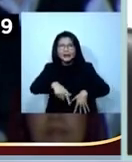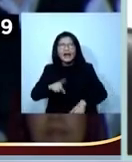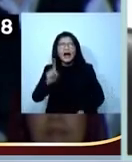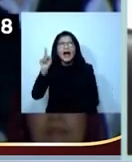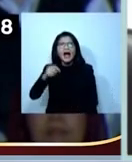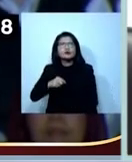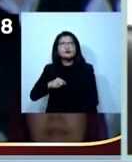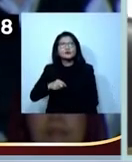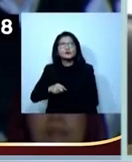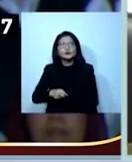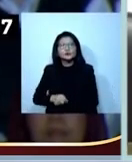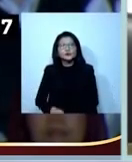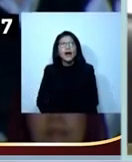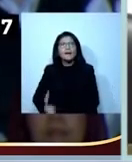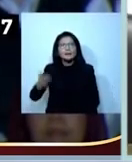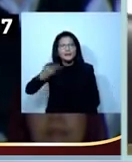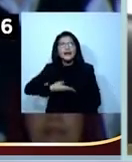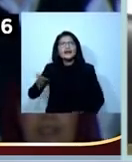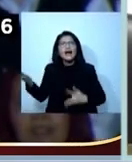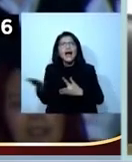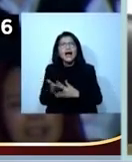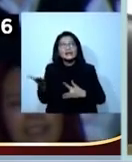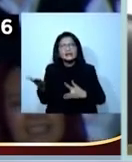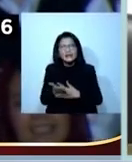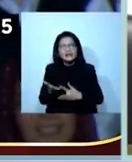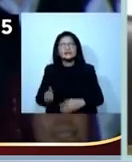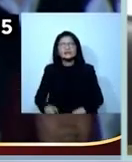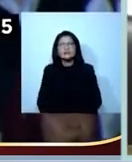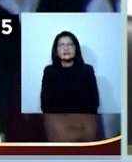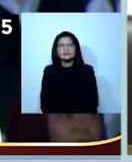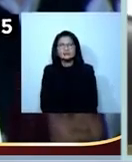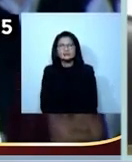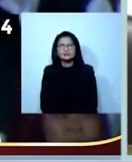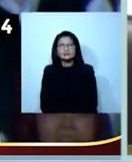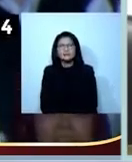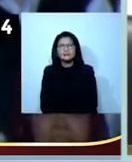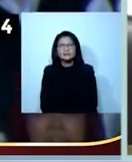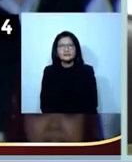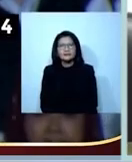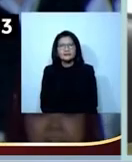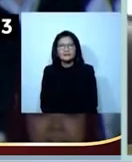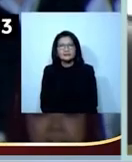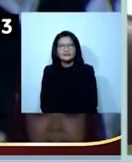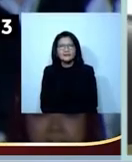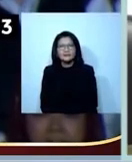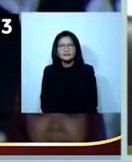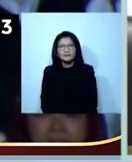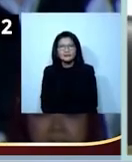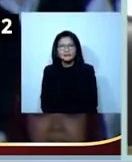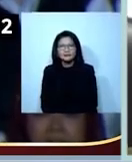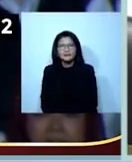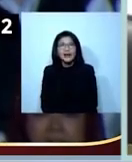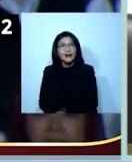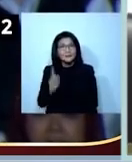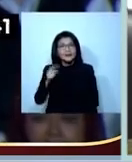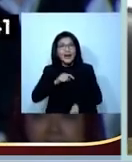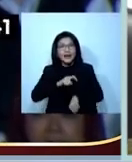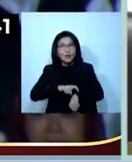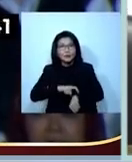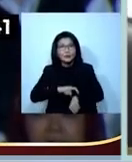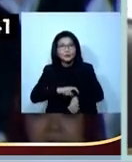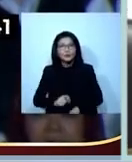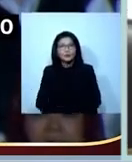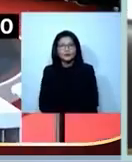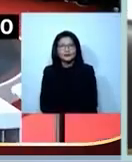dari lawan debat kita. Dan saya kira harus diakui pasangan nomor 1 dan nomor 3